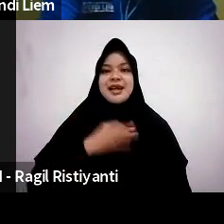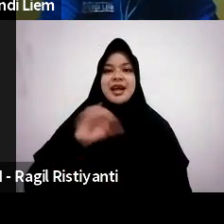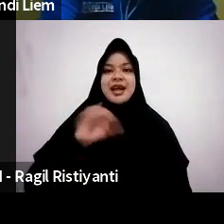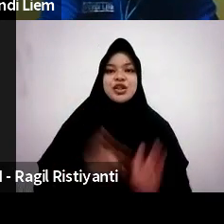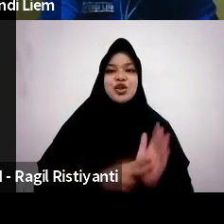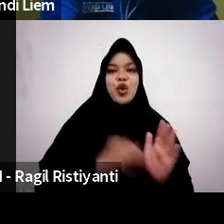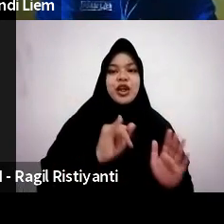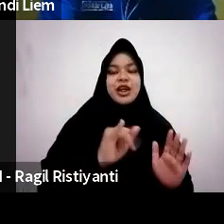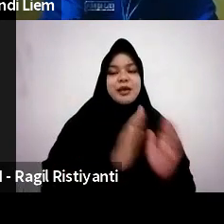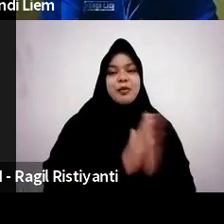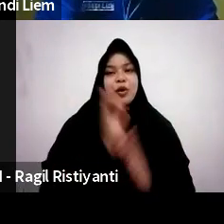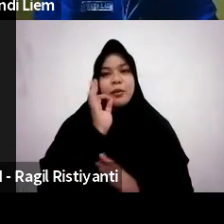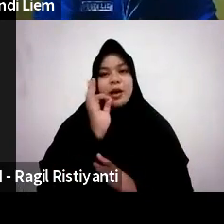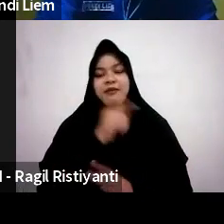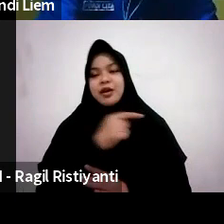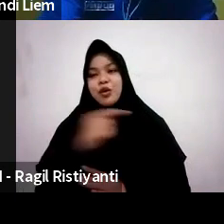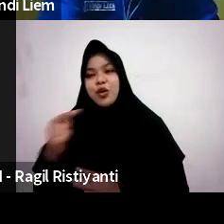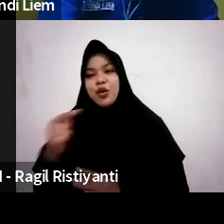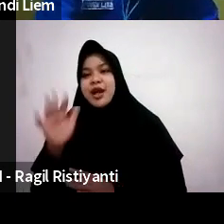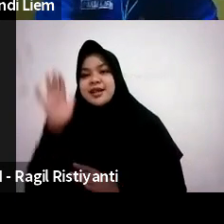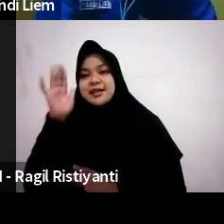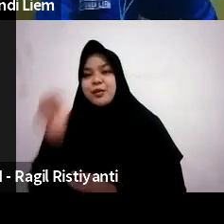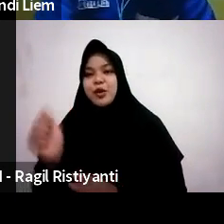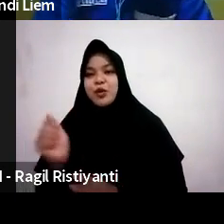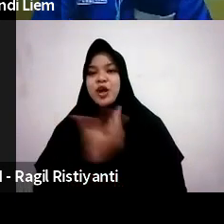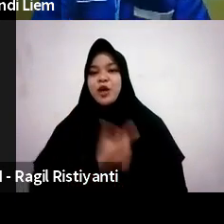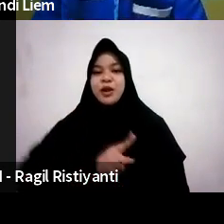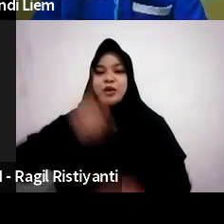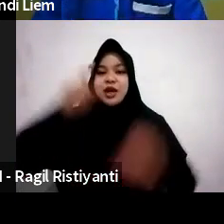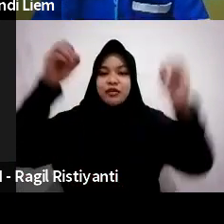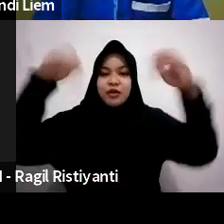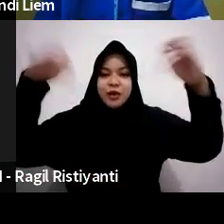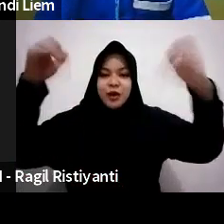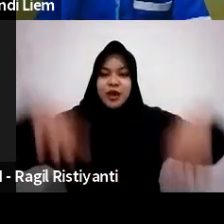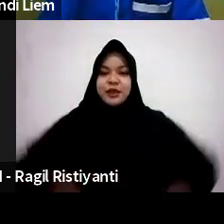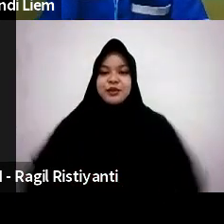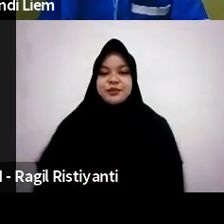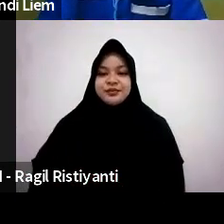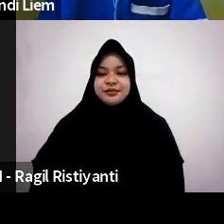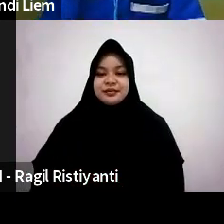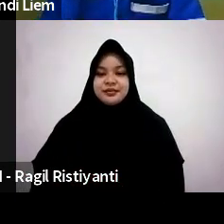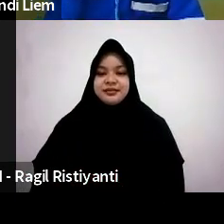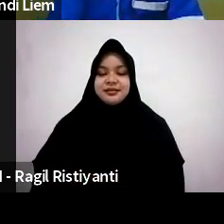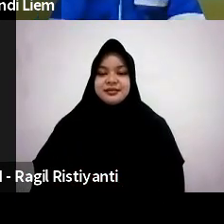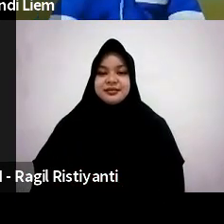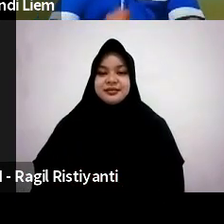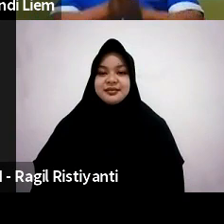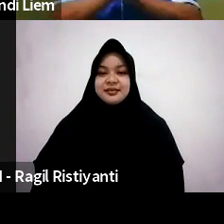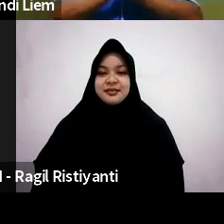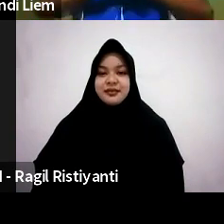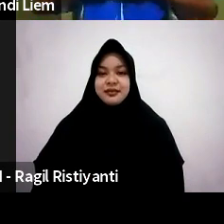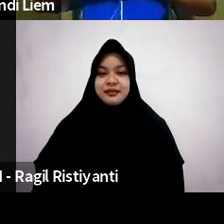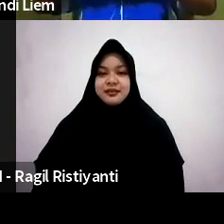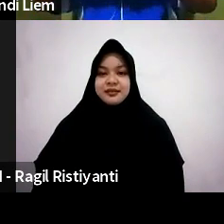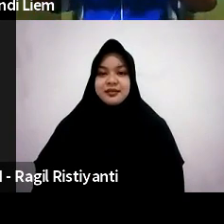mohon maaf atas Halo assalamualaikum warahmatullah wabarakatuh dan hari Jumat ketika males cinta dilacak